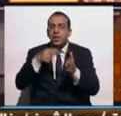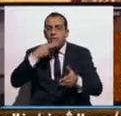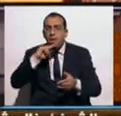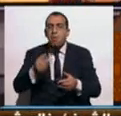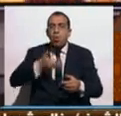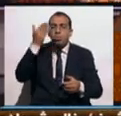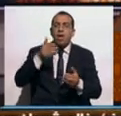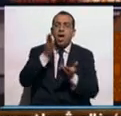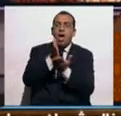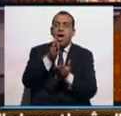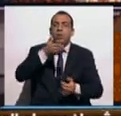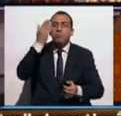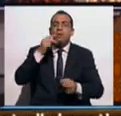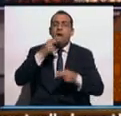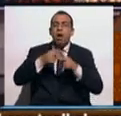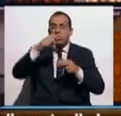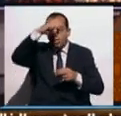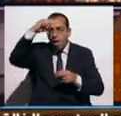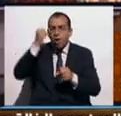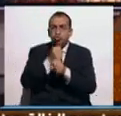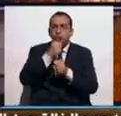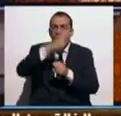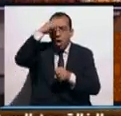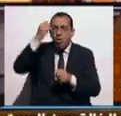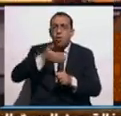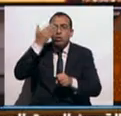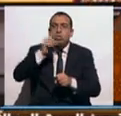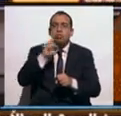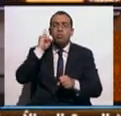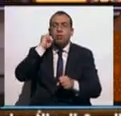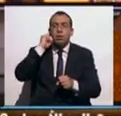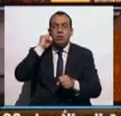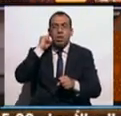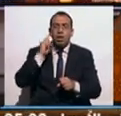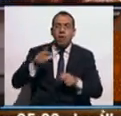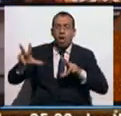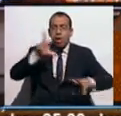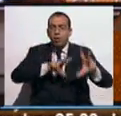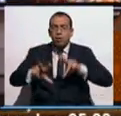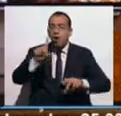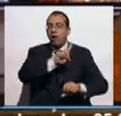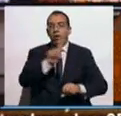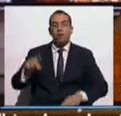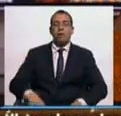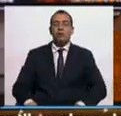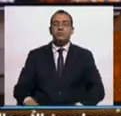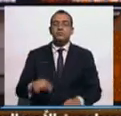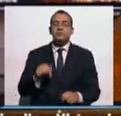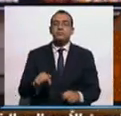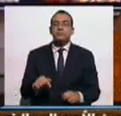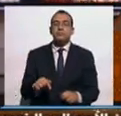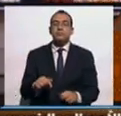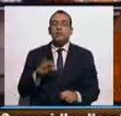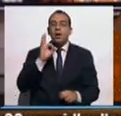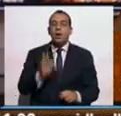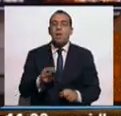إنه لما الأجير اللي عنده ما يدهوش فلوس ويبقى شاطر جدا، هو شايف نفسه شاطر. يعني